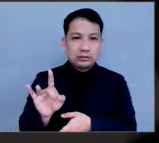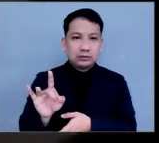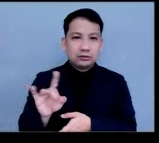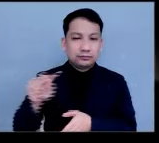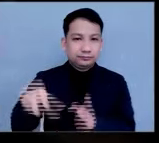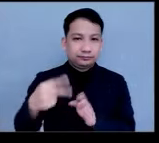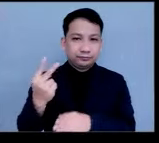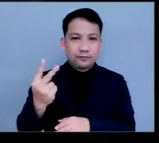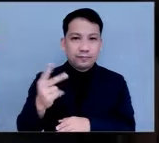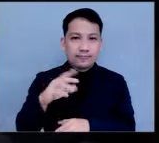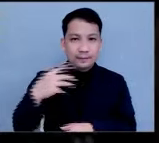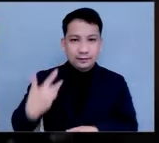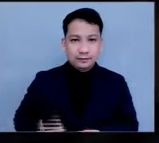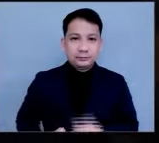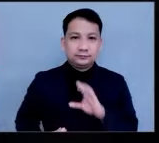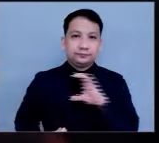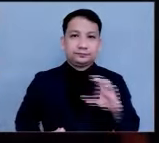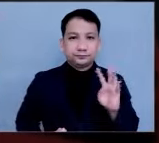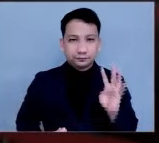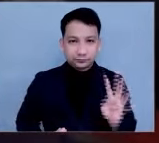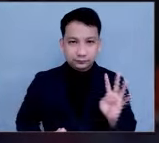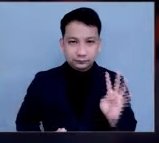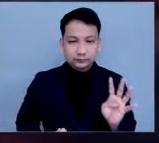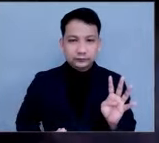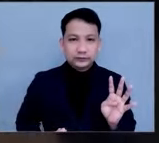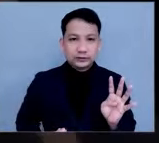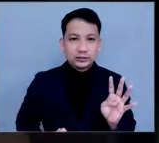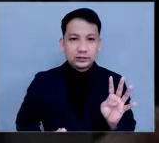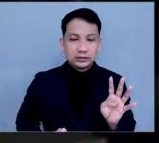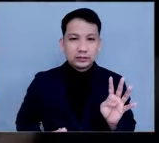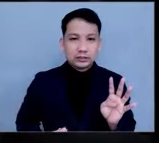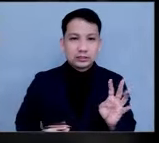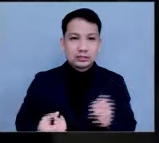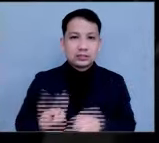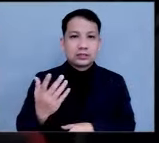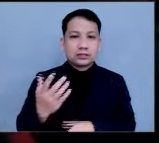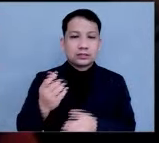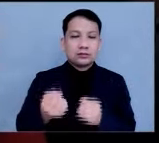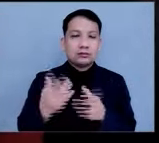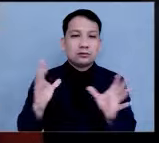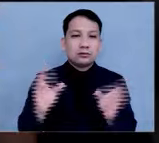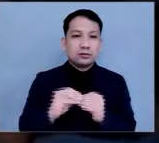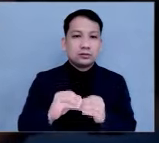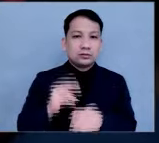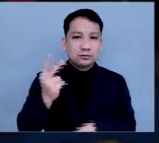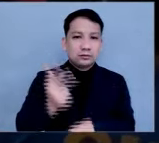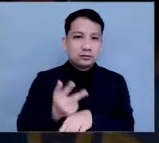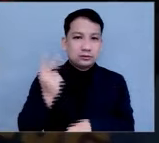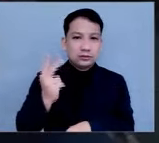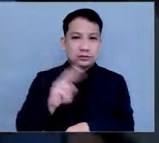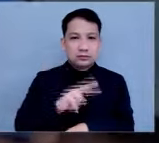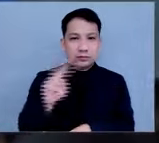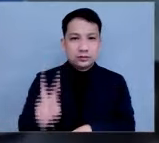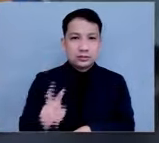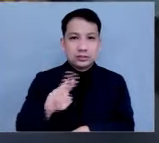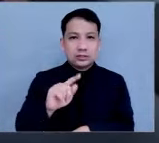ng graft, naging 540,000 pesos na ang halaga ng bail ni Guo matapos itong triplihin ng Valenzuela